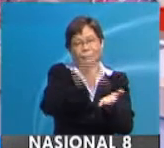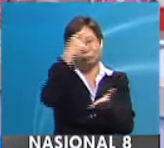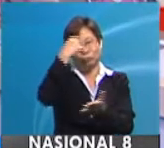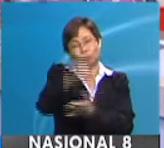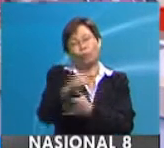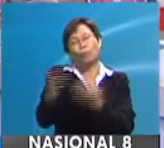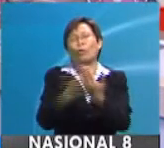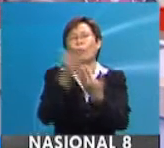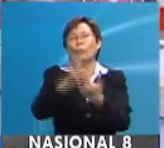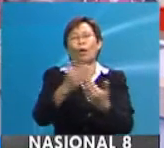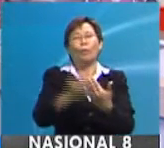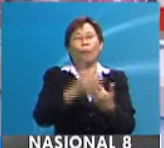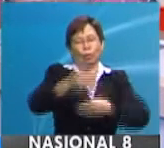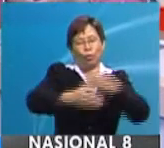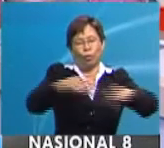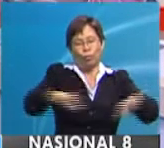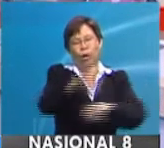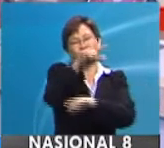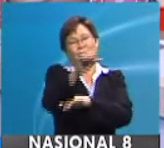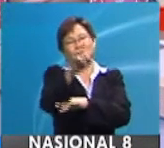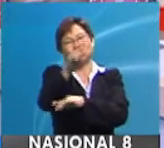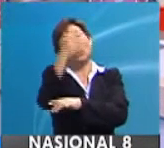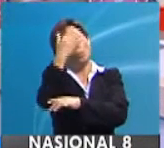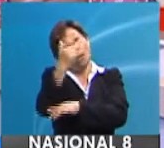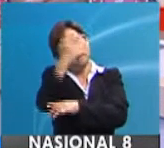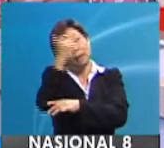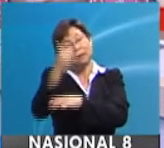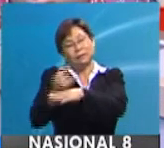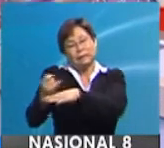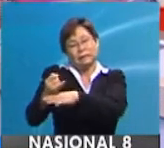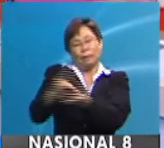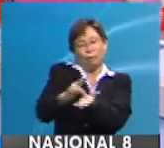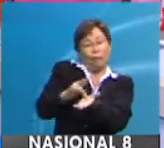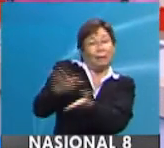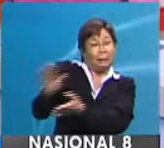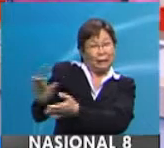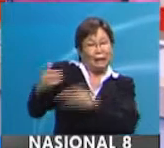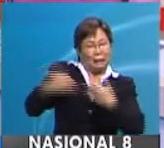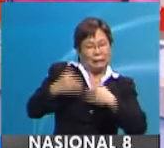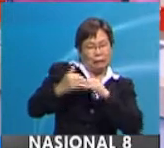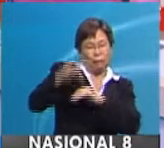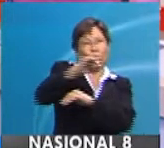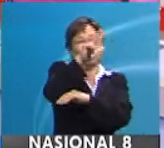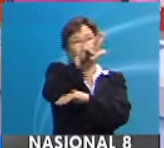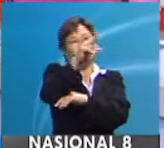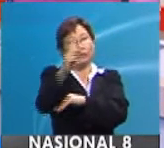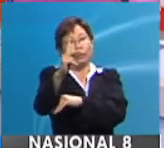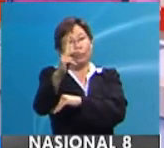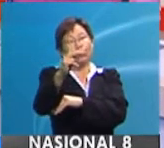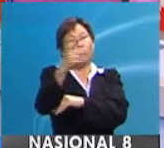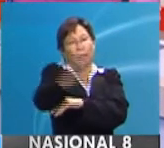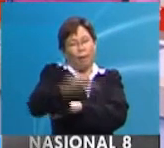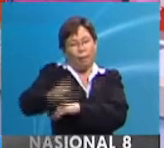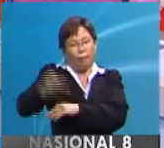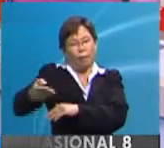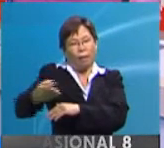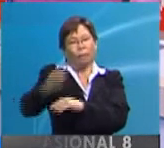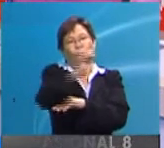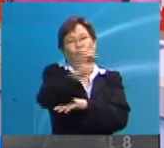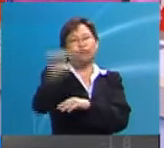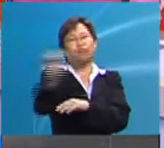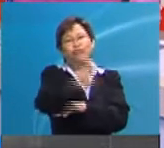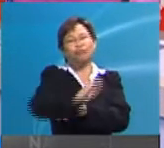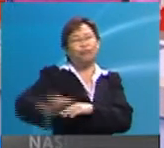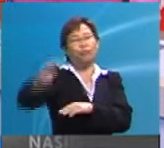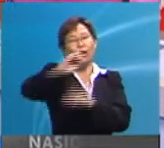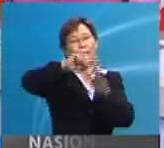memudahkan proses pelaksanaan GST memandangkan industri berkenaan mempunyai lebih 3000 barangan yang berkadar sifar apabila Cukai